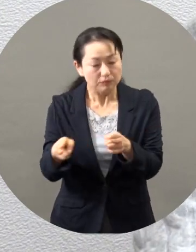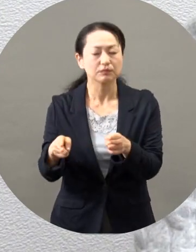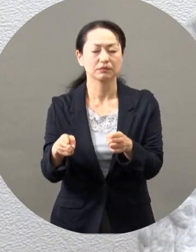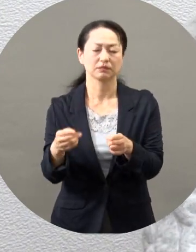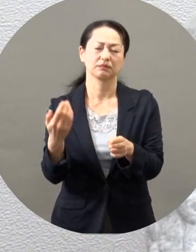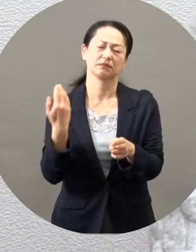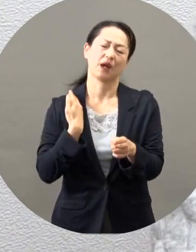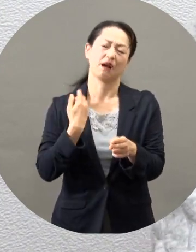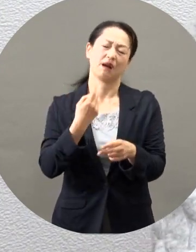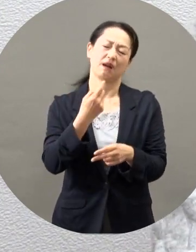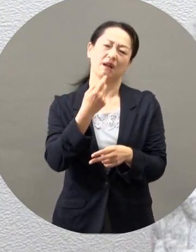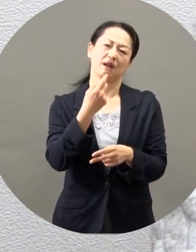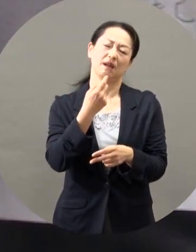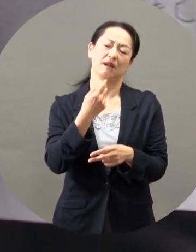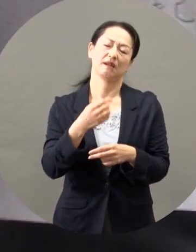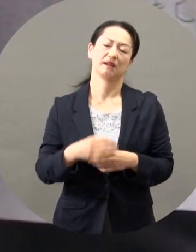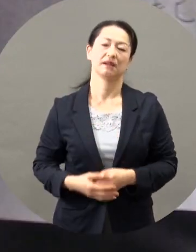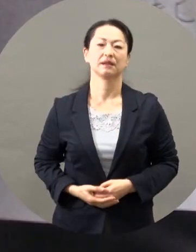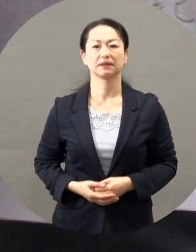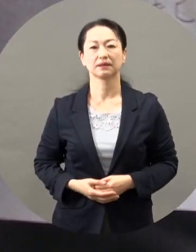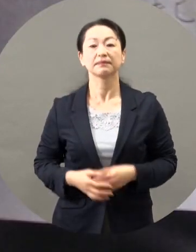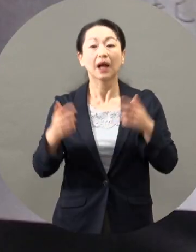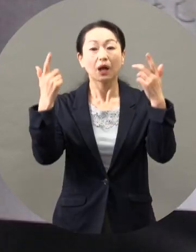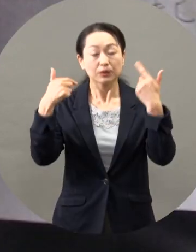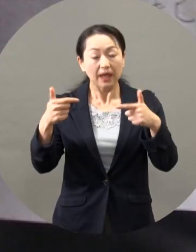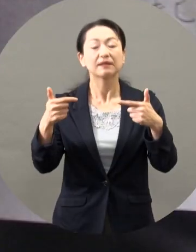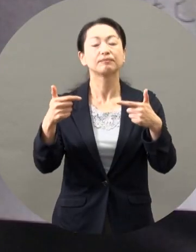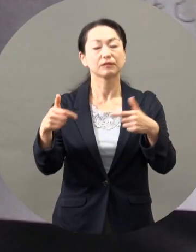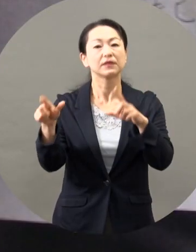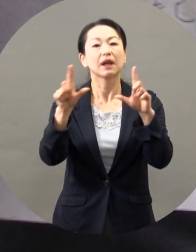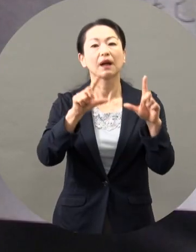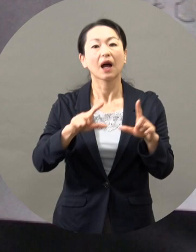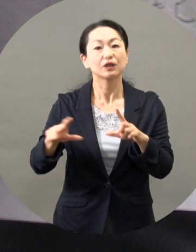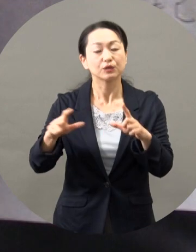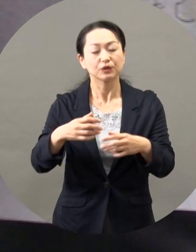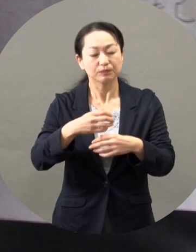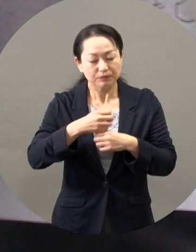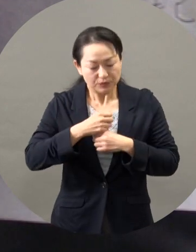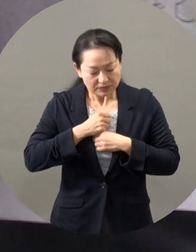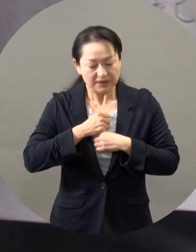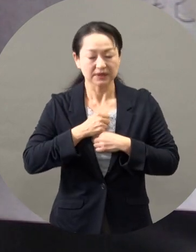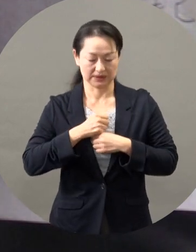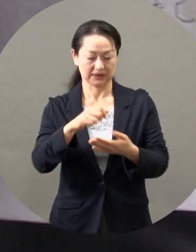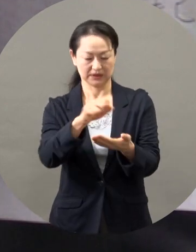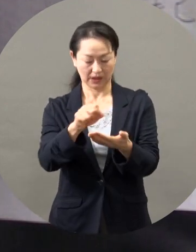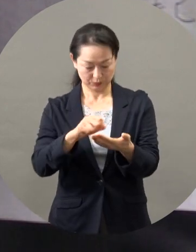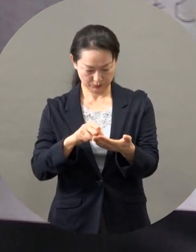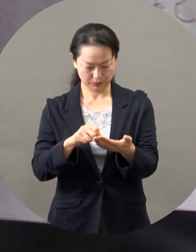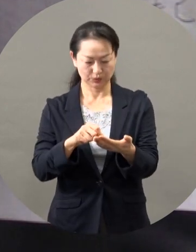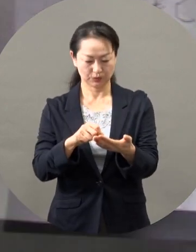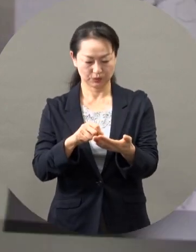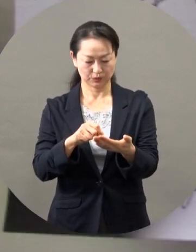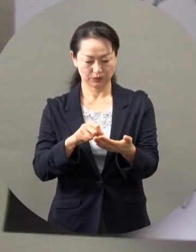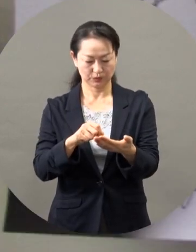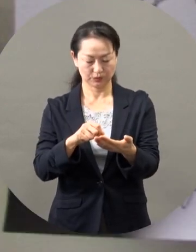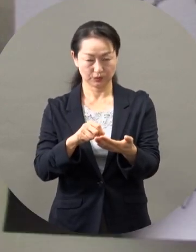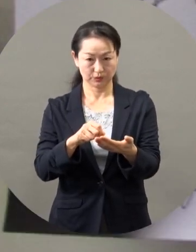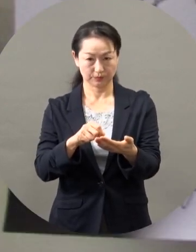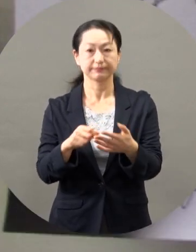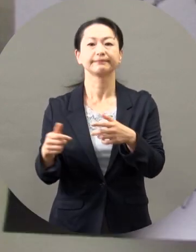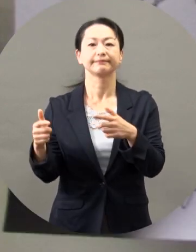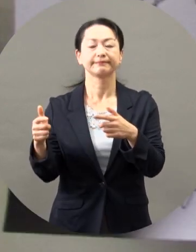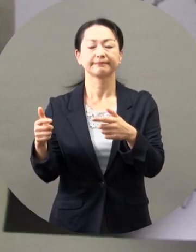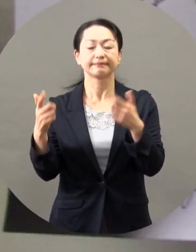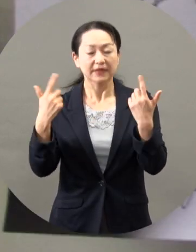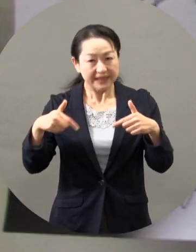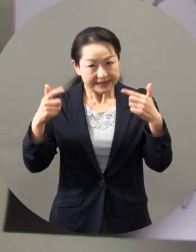あったし普段の生活では気をつつける点をメモとして見えるか